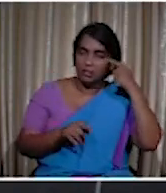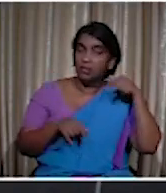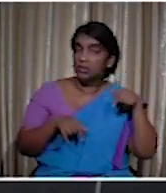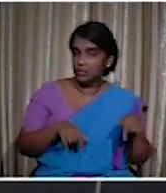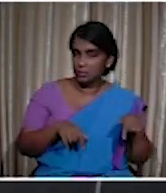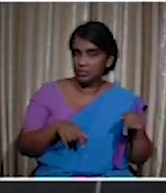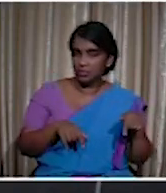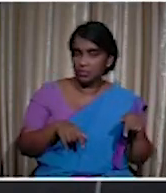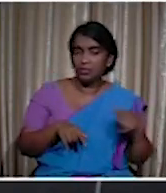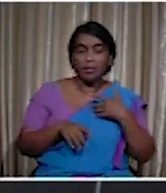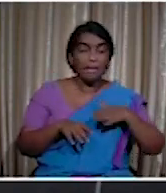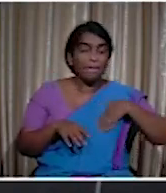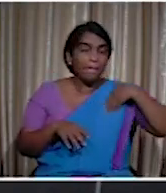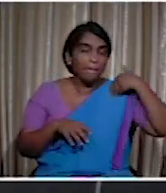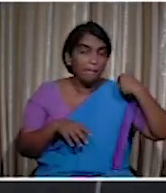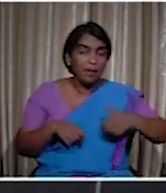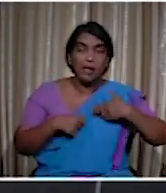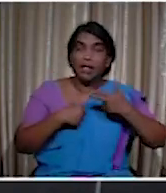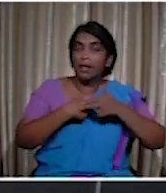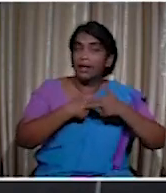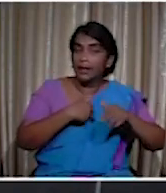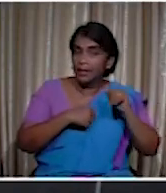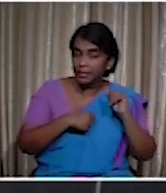මේකේ මූලික හේතුව